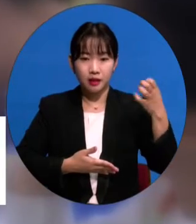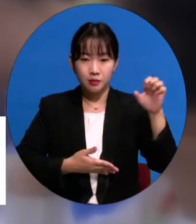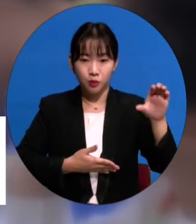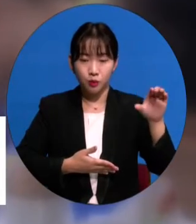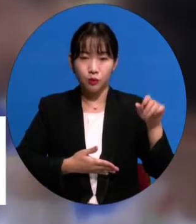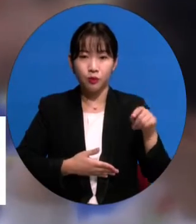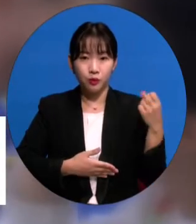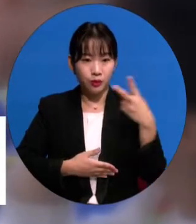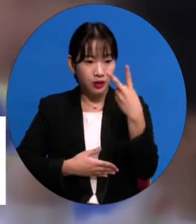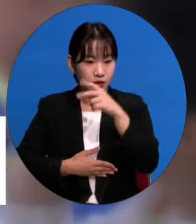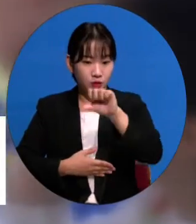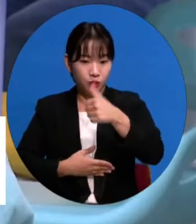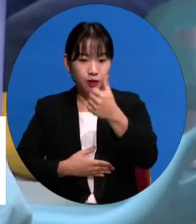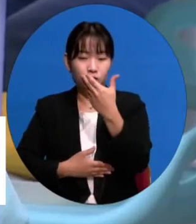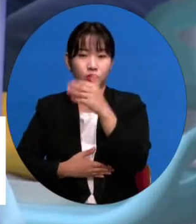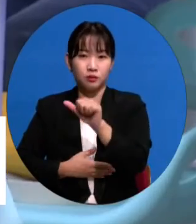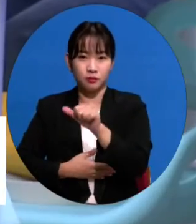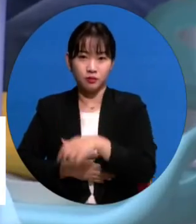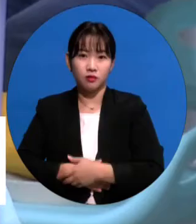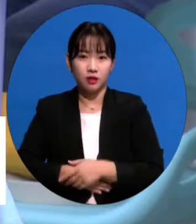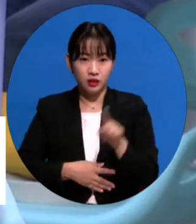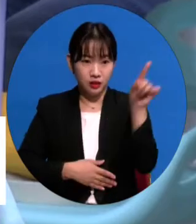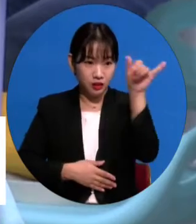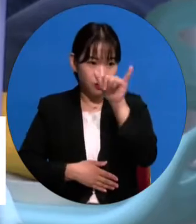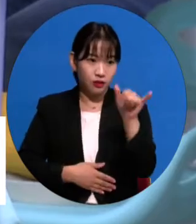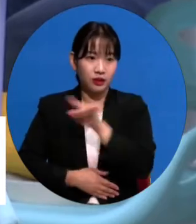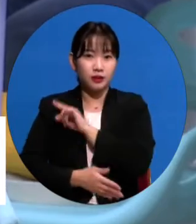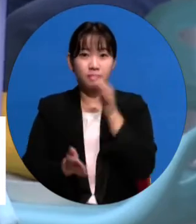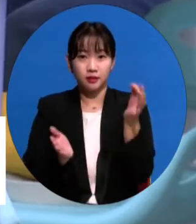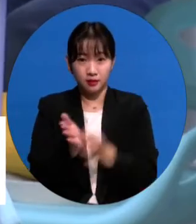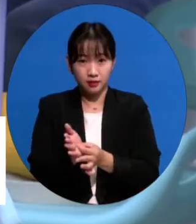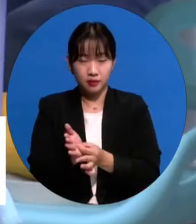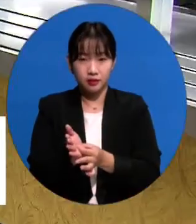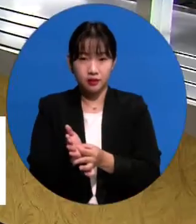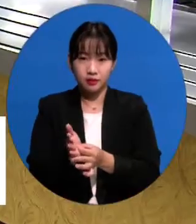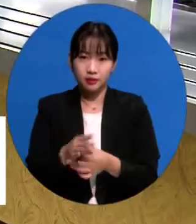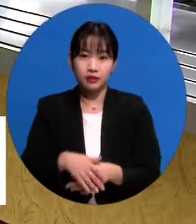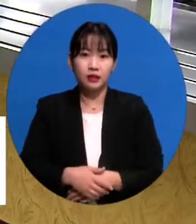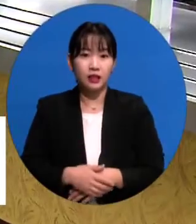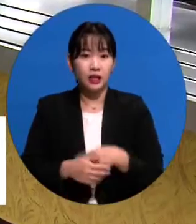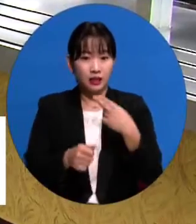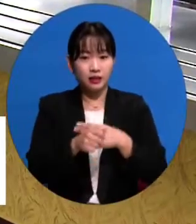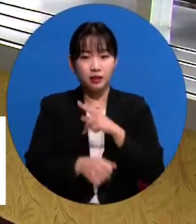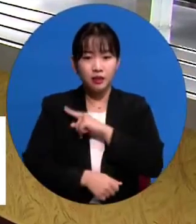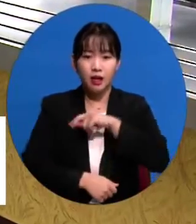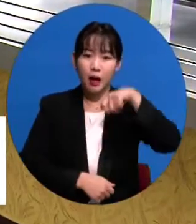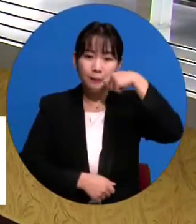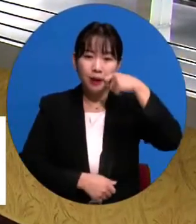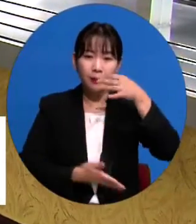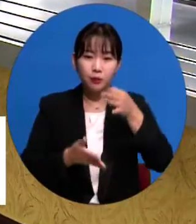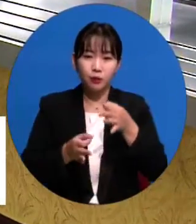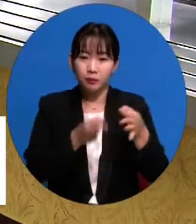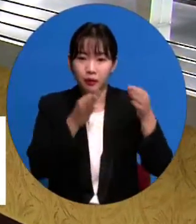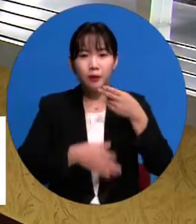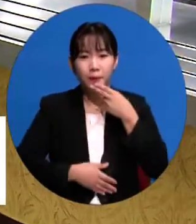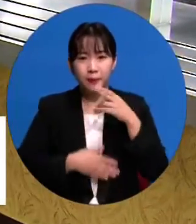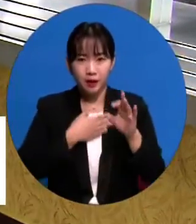2,445원과 2,595원으로 전국에서 가장 낮았습니다. 교사 노조는 급식비 단가를